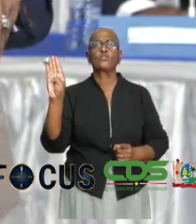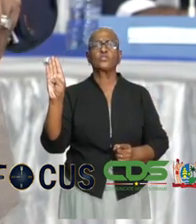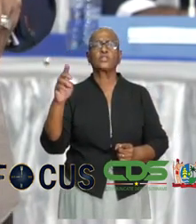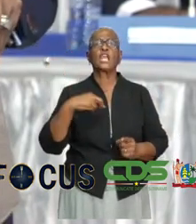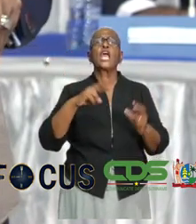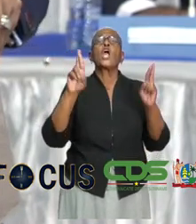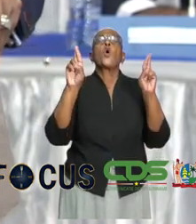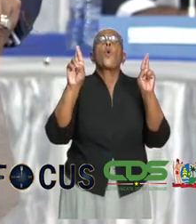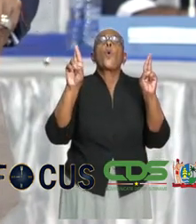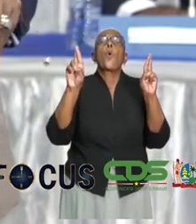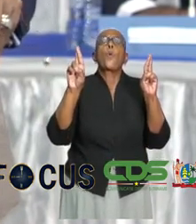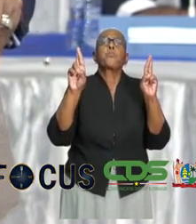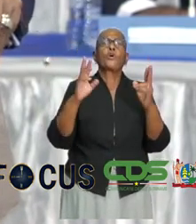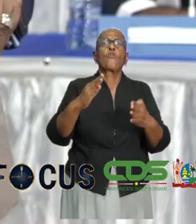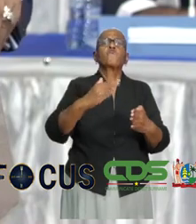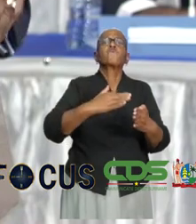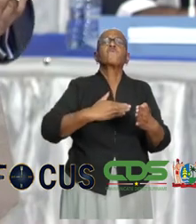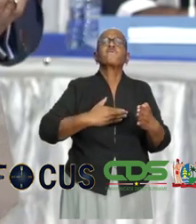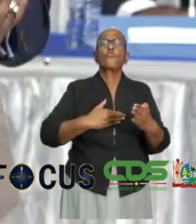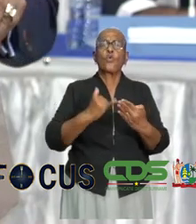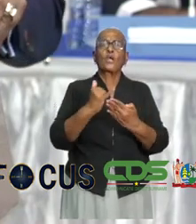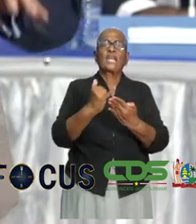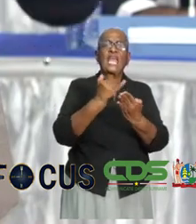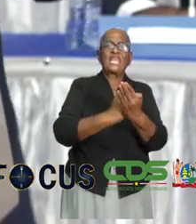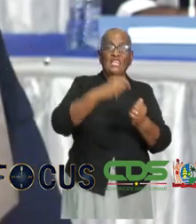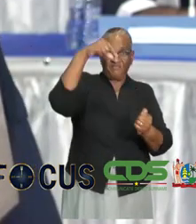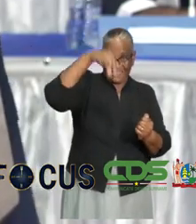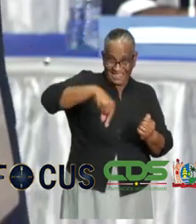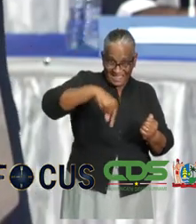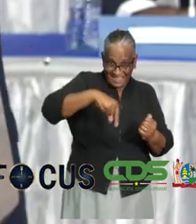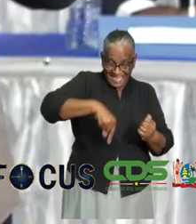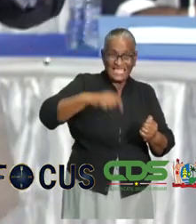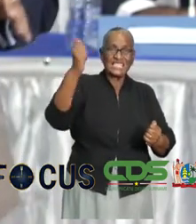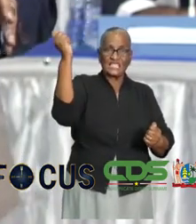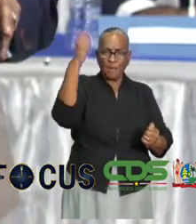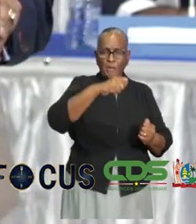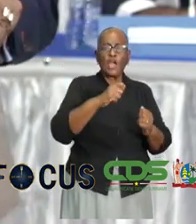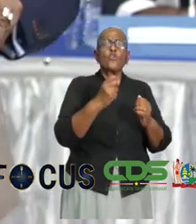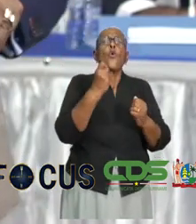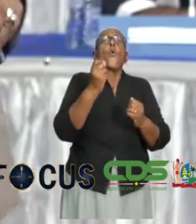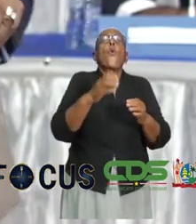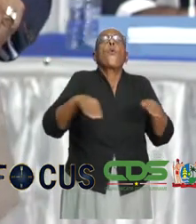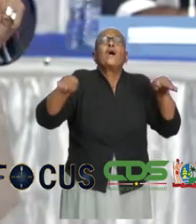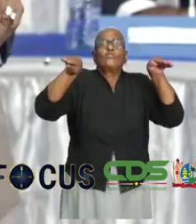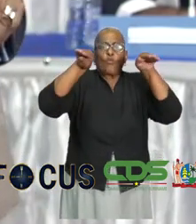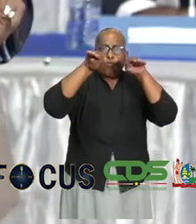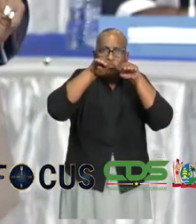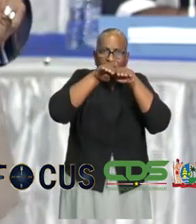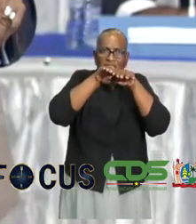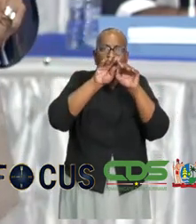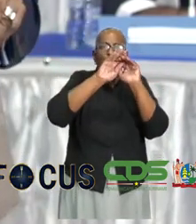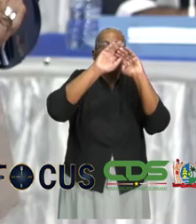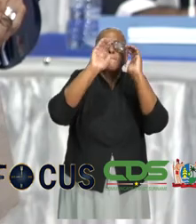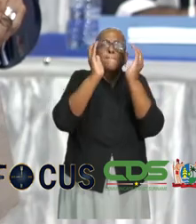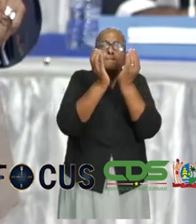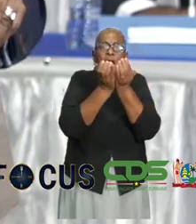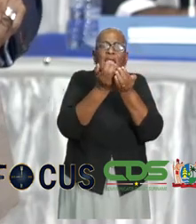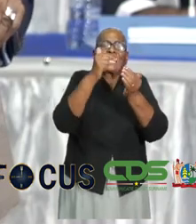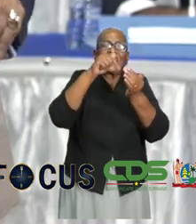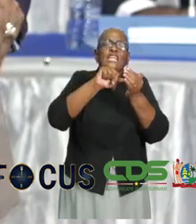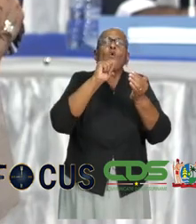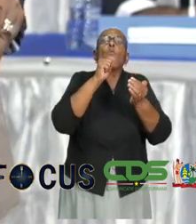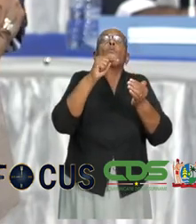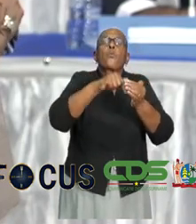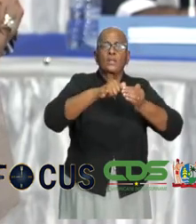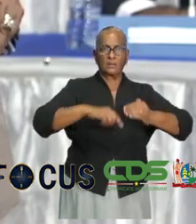nog voor einde van deze maand dat we overeenstemming bereiken wat het pakket moet zijn. Maar ik kan